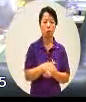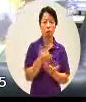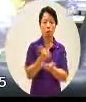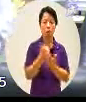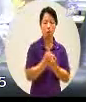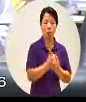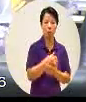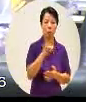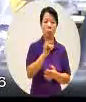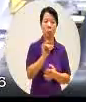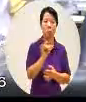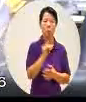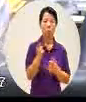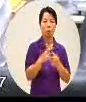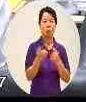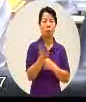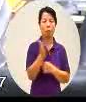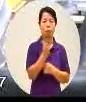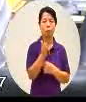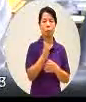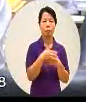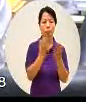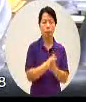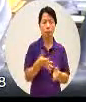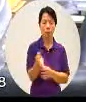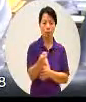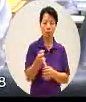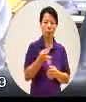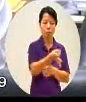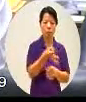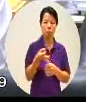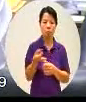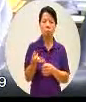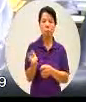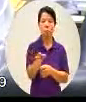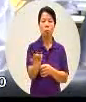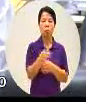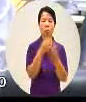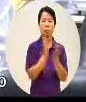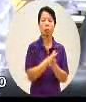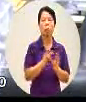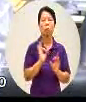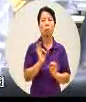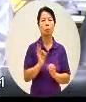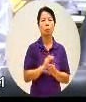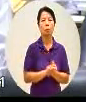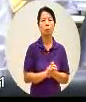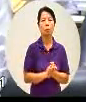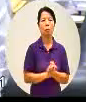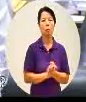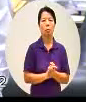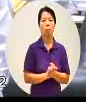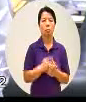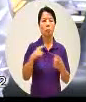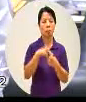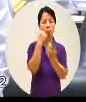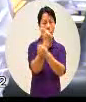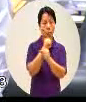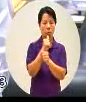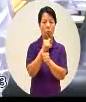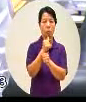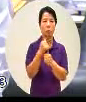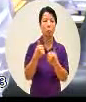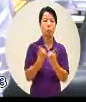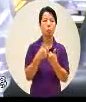我请问一下，咱感觉有领钱也好，无领钱也好啦吼。这个我们研讨会主任啦吼。